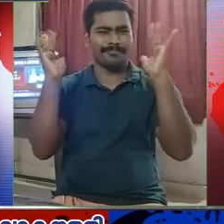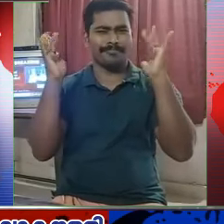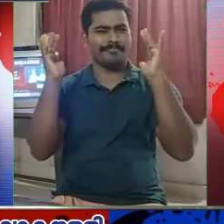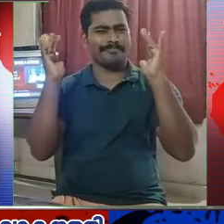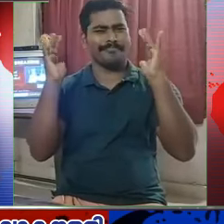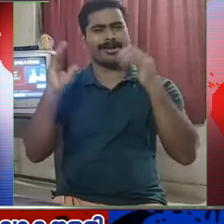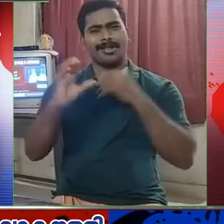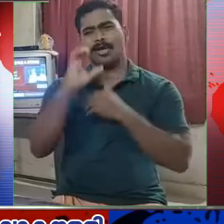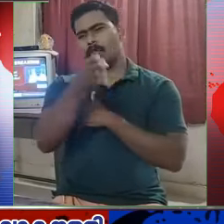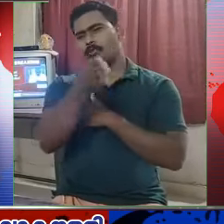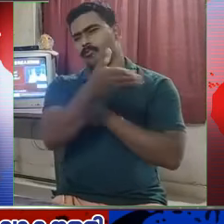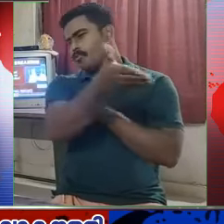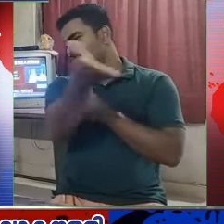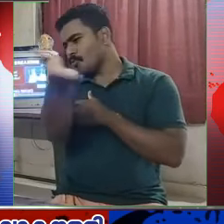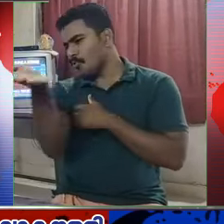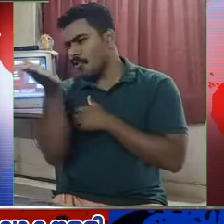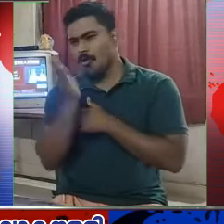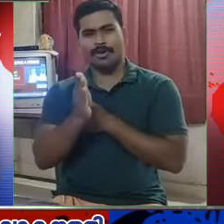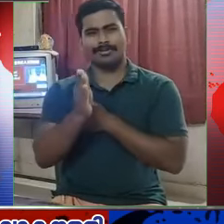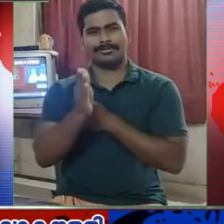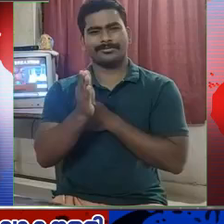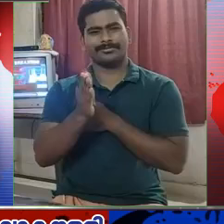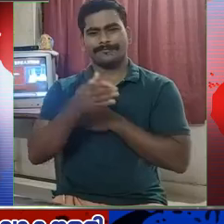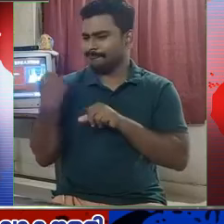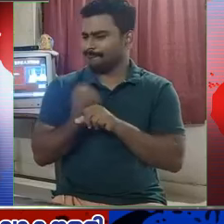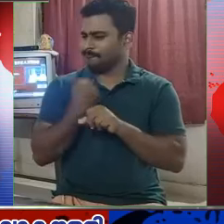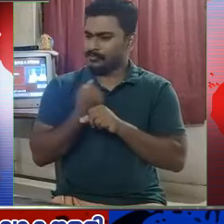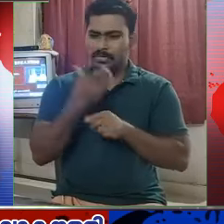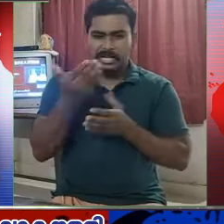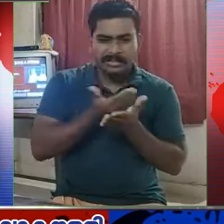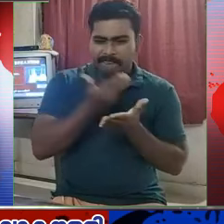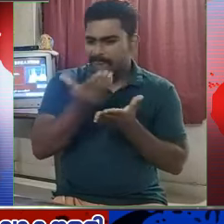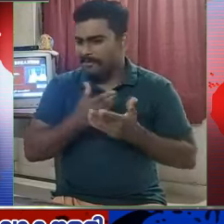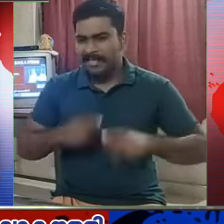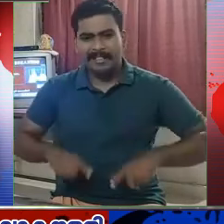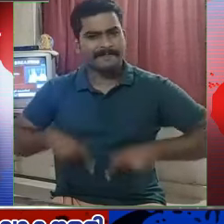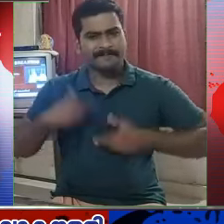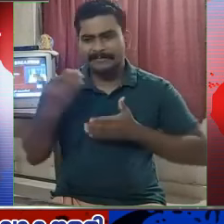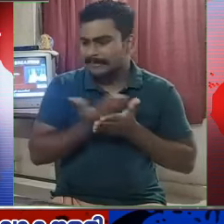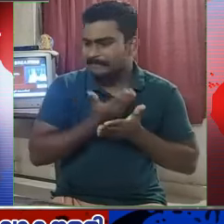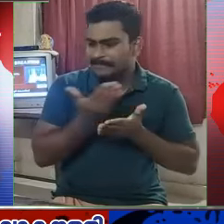രോഗം ഭേദമായി ഡിസ്ചാർജ് ചെയ്ത് ഇന്ന് വീട്ടിലേക്ക് പോയി.